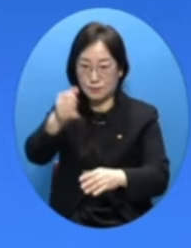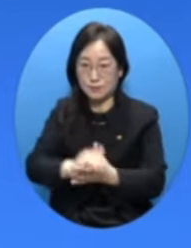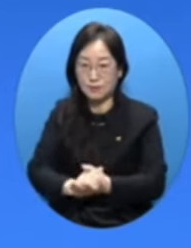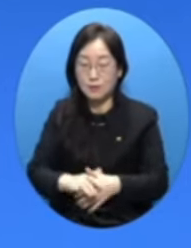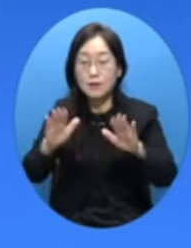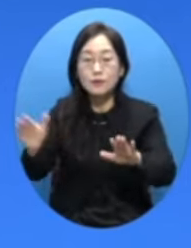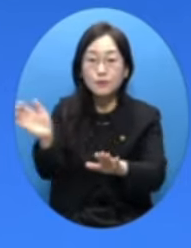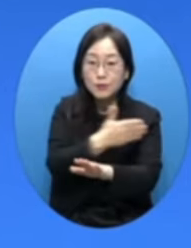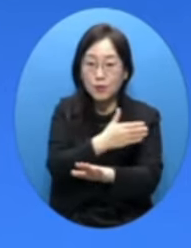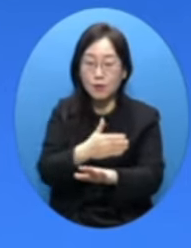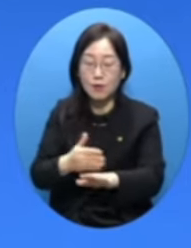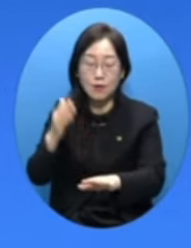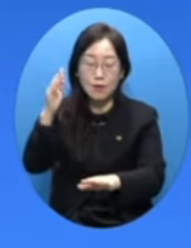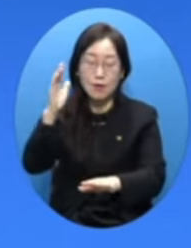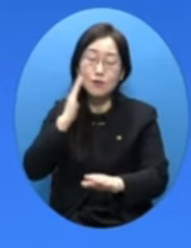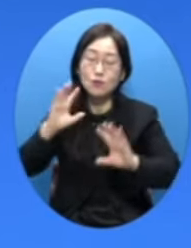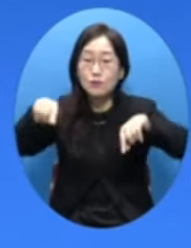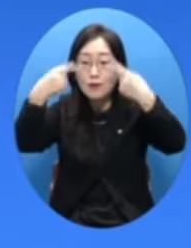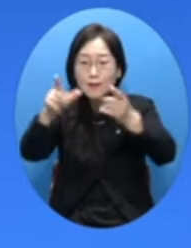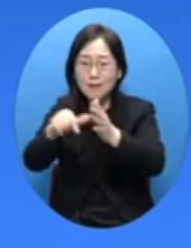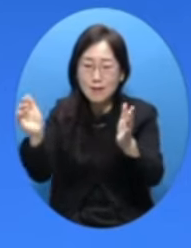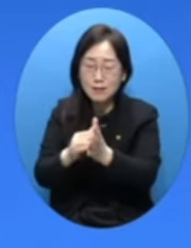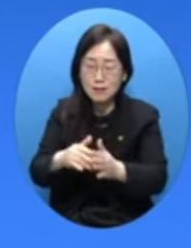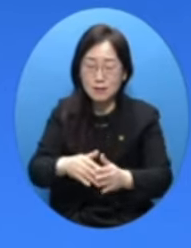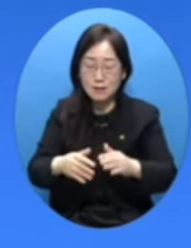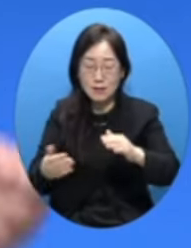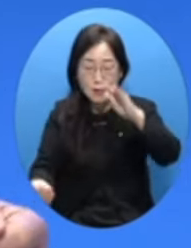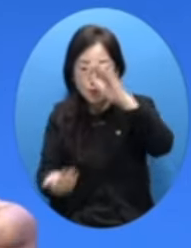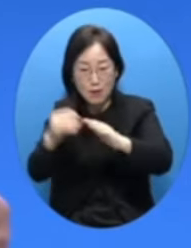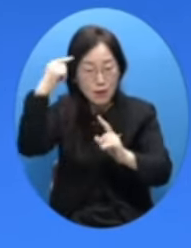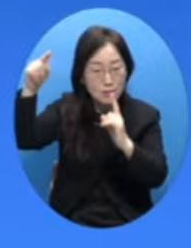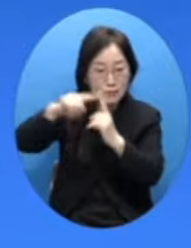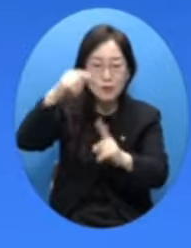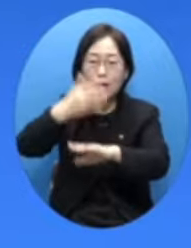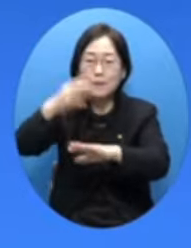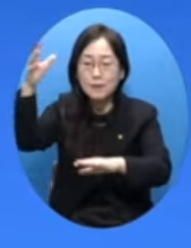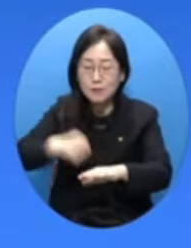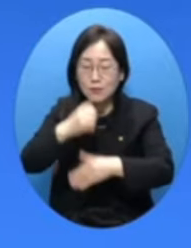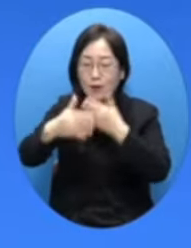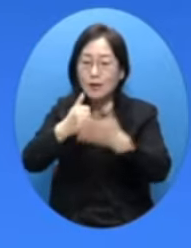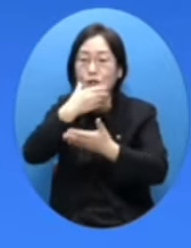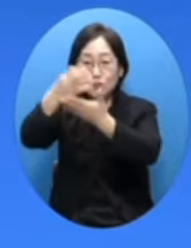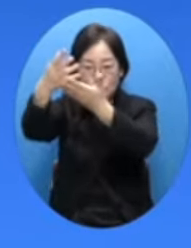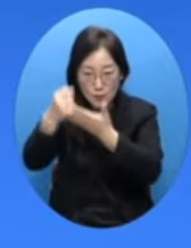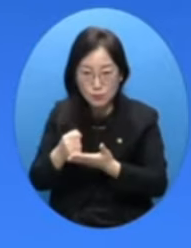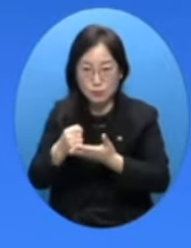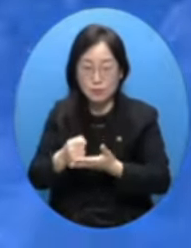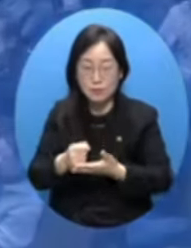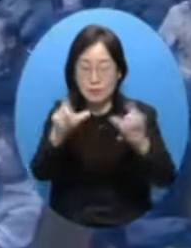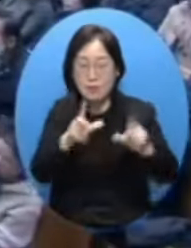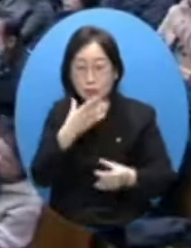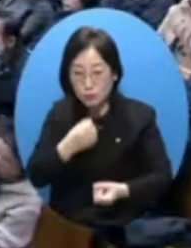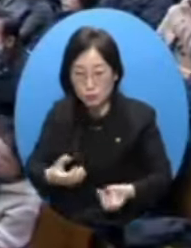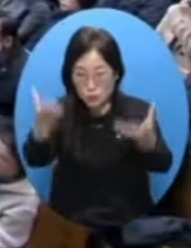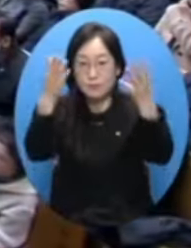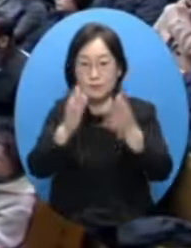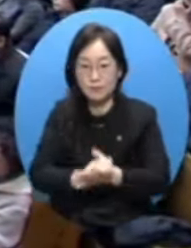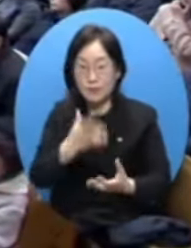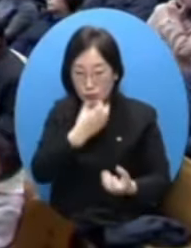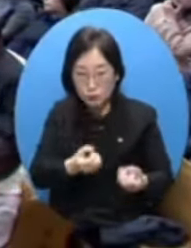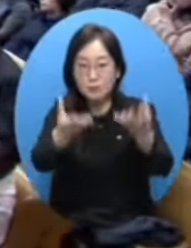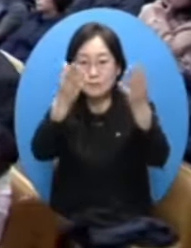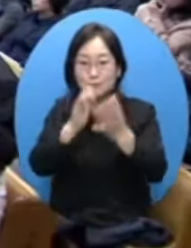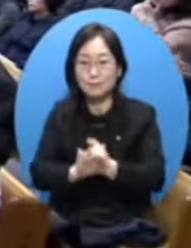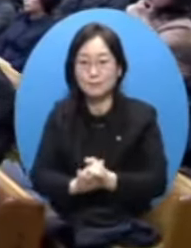오늘 이후로 하늘나라 갈 때까지 절대 긍정 절대 감사로 늘 하나님의 축복을 받는 삶을 살기를 주님의 이름으로 축원합니다.